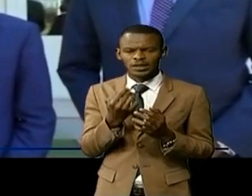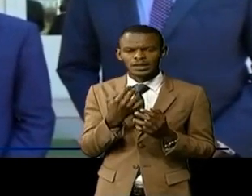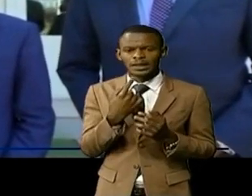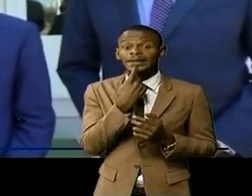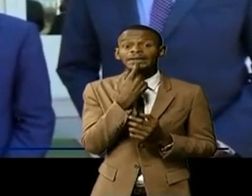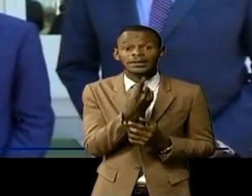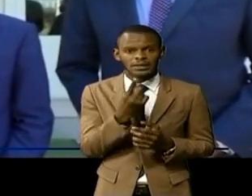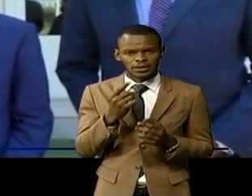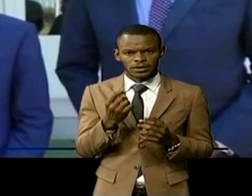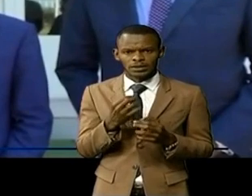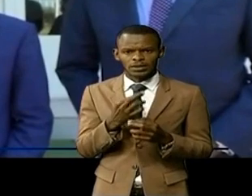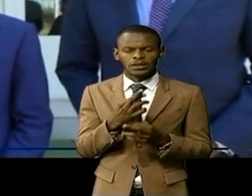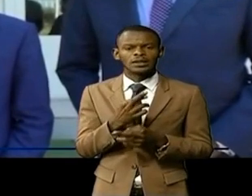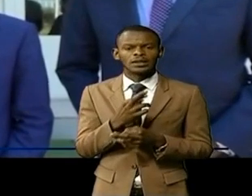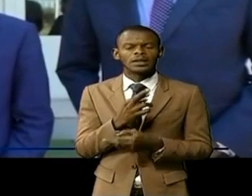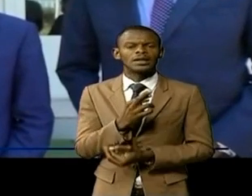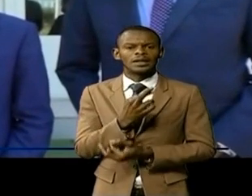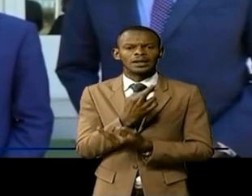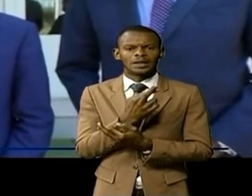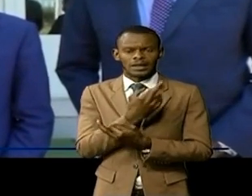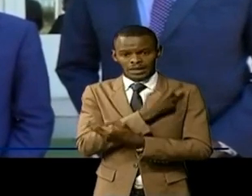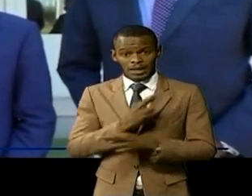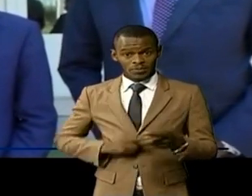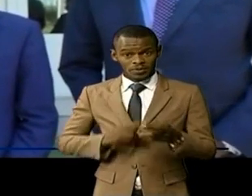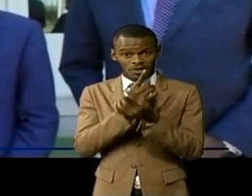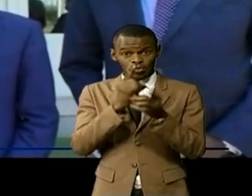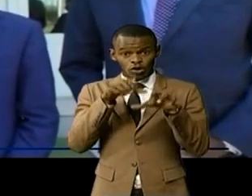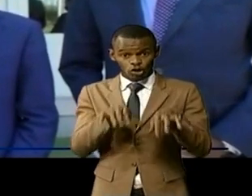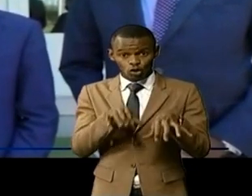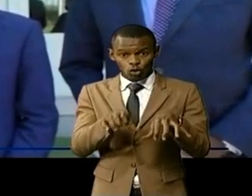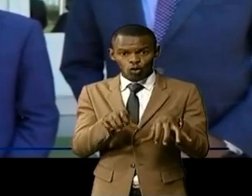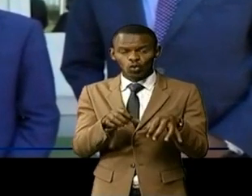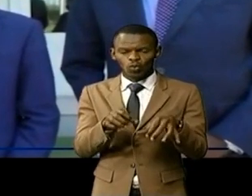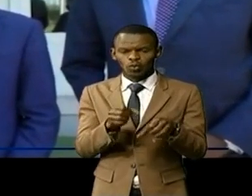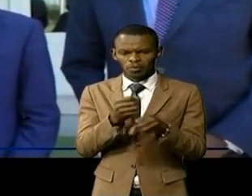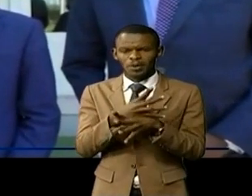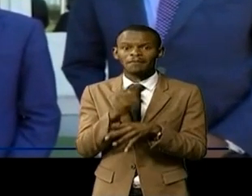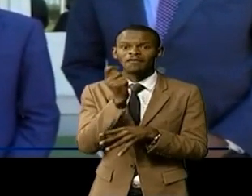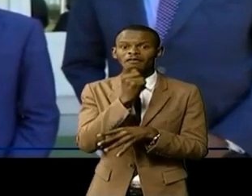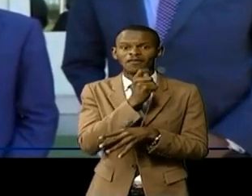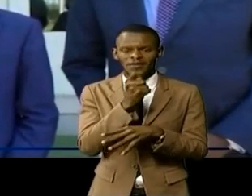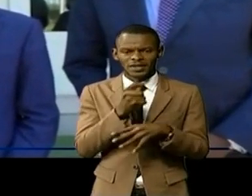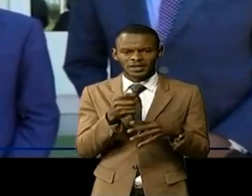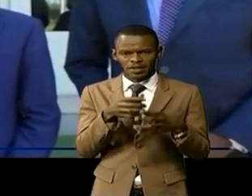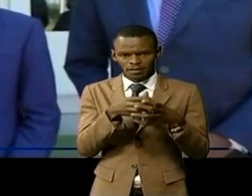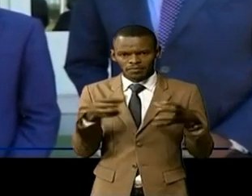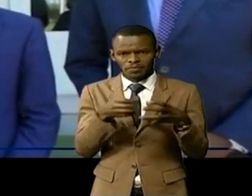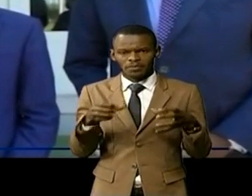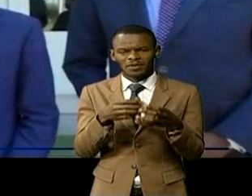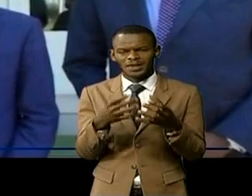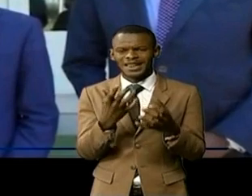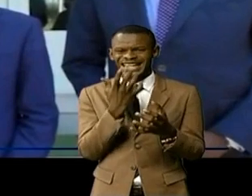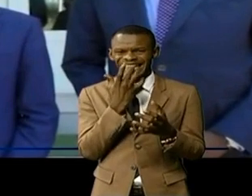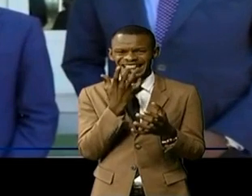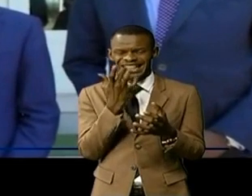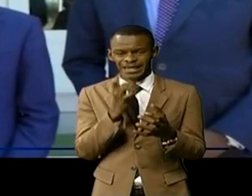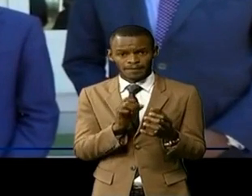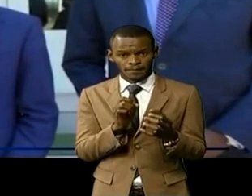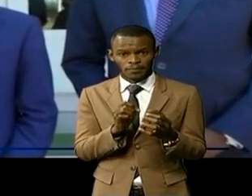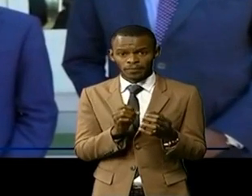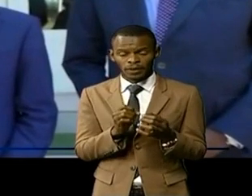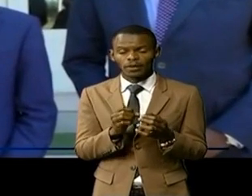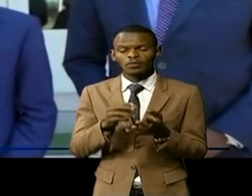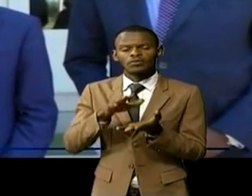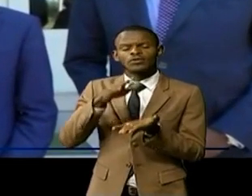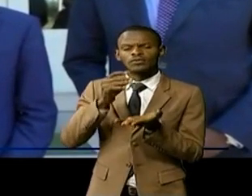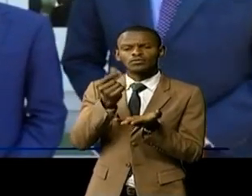les propulseurs de batteries 3 fois moins cher que les États-Unis et la Chine, et 2 fois moins